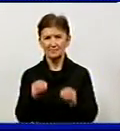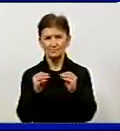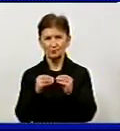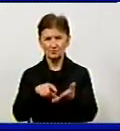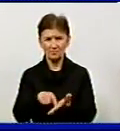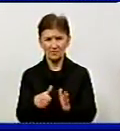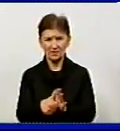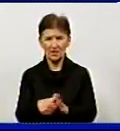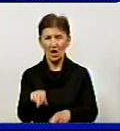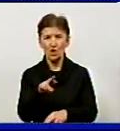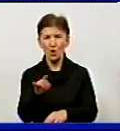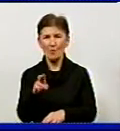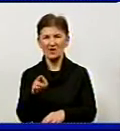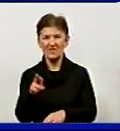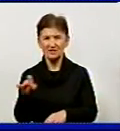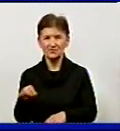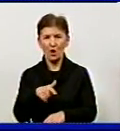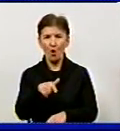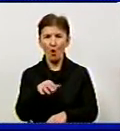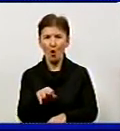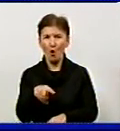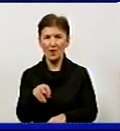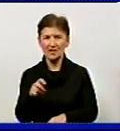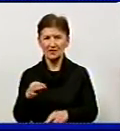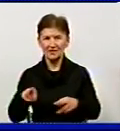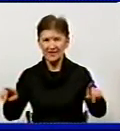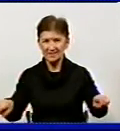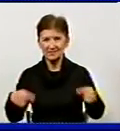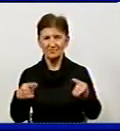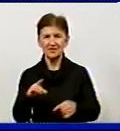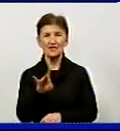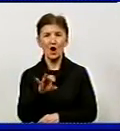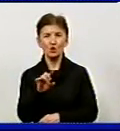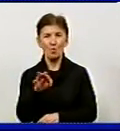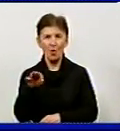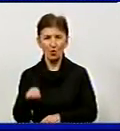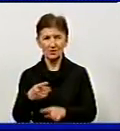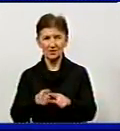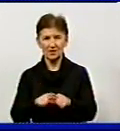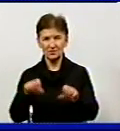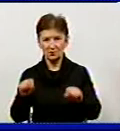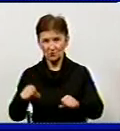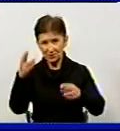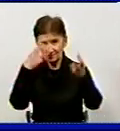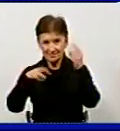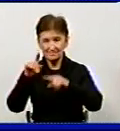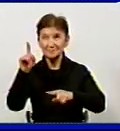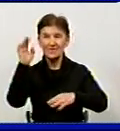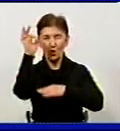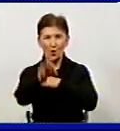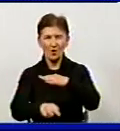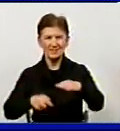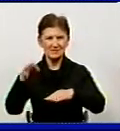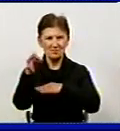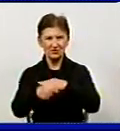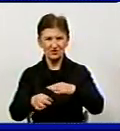Десятикласник з Добровеличківки Іван Гуленко розробив технологію для створення робота, який зможе утилізувати космічне сміття.